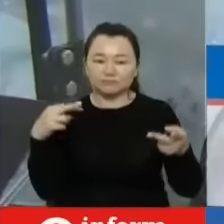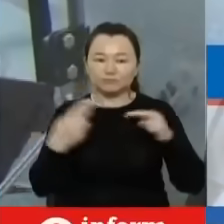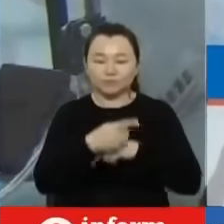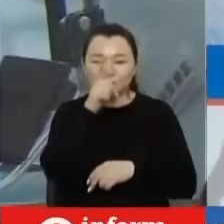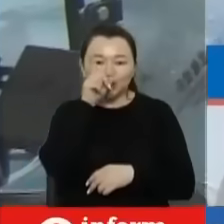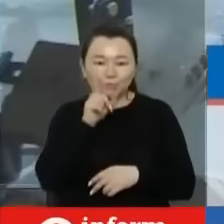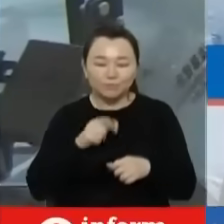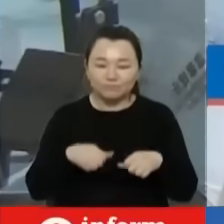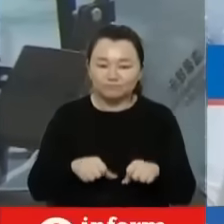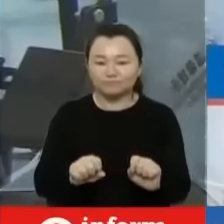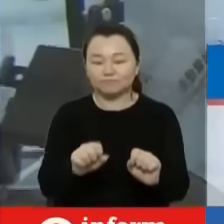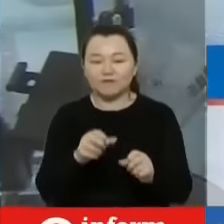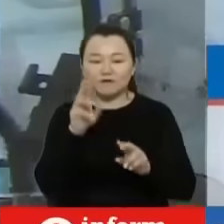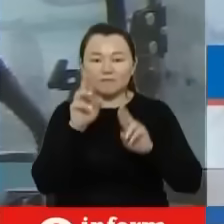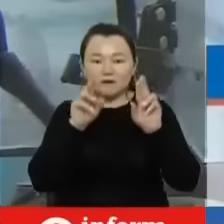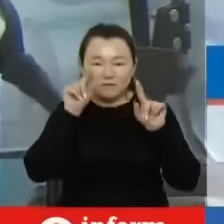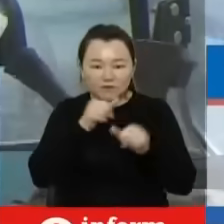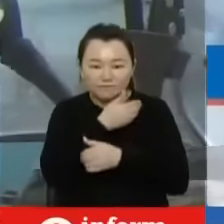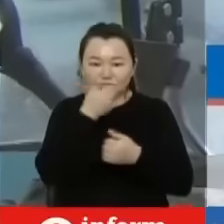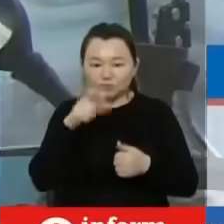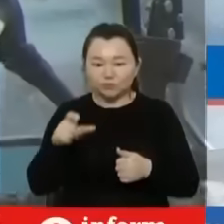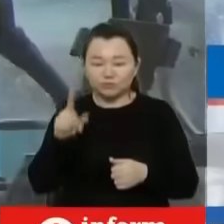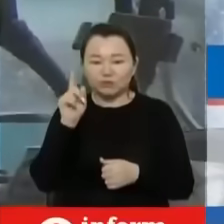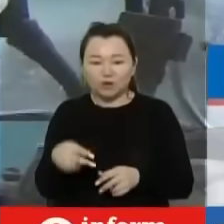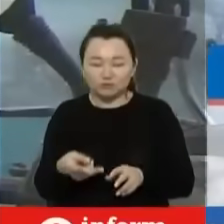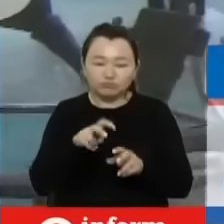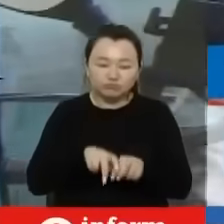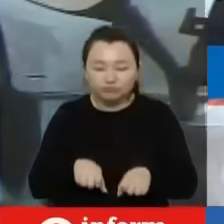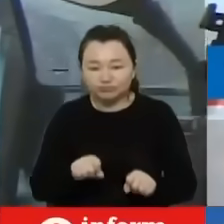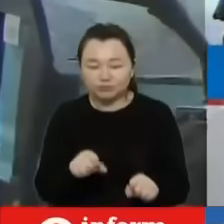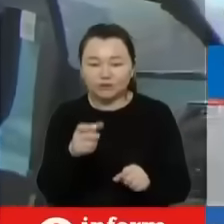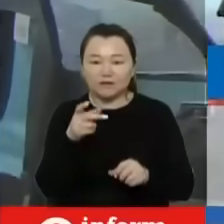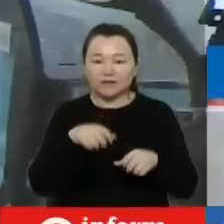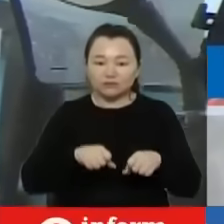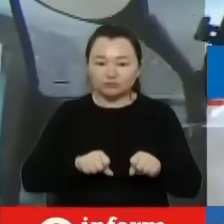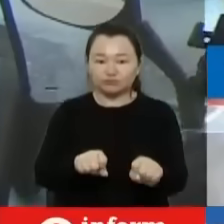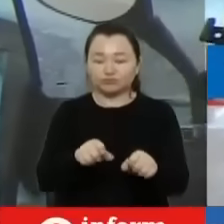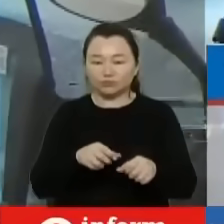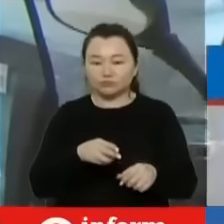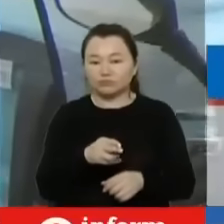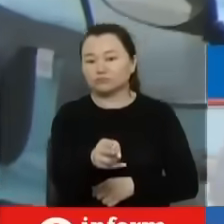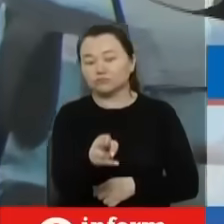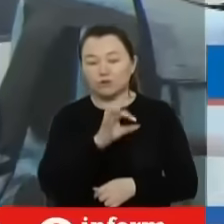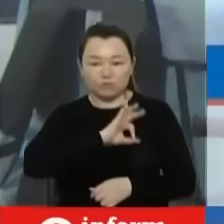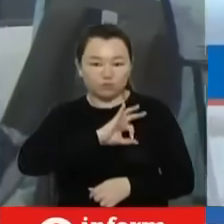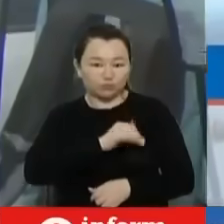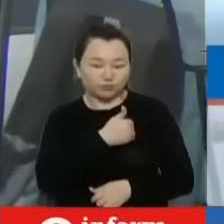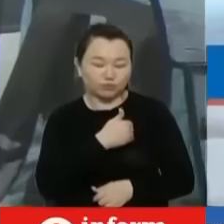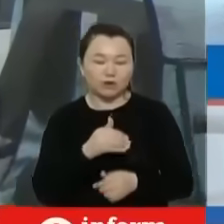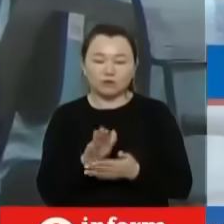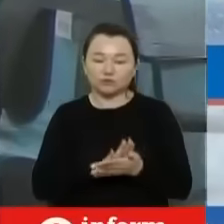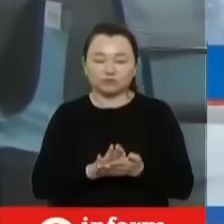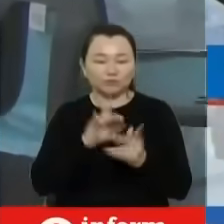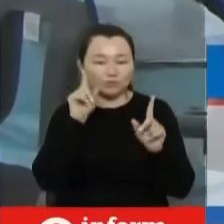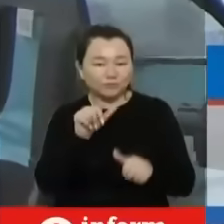мопедтерді жүргізуші куәлігі жоқ азаматтар да мініп жүр. Өйткені мұндай екі дөңгелекті қозғалыс құралын басқару үшін ешқандай құжат талап